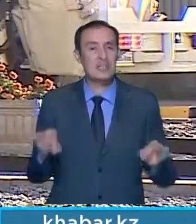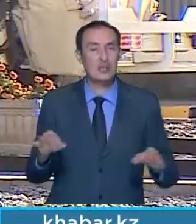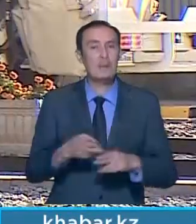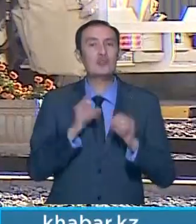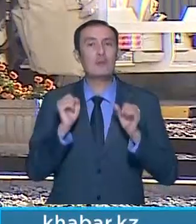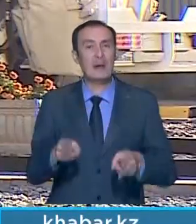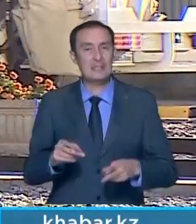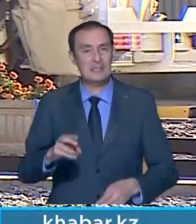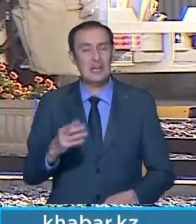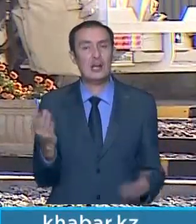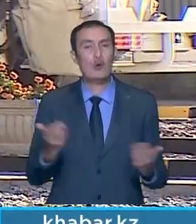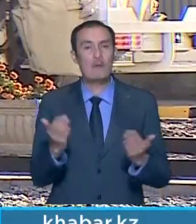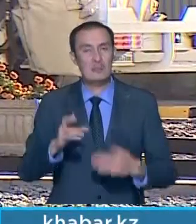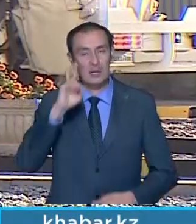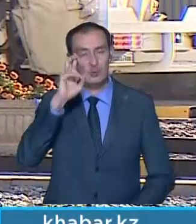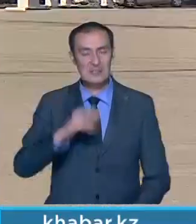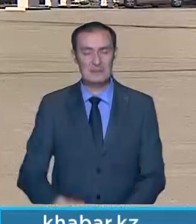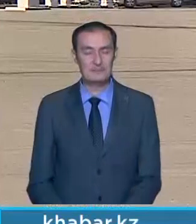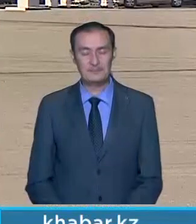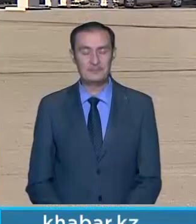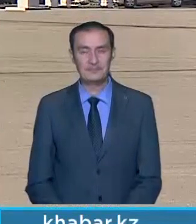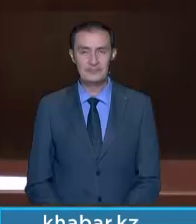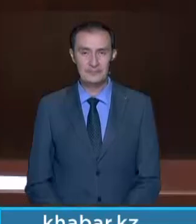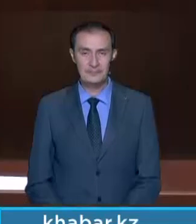и безопасности одной из стран